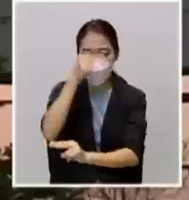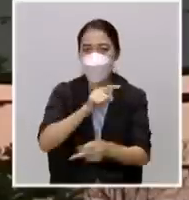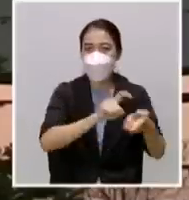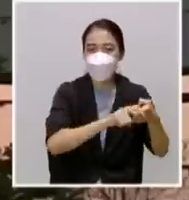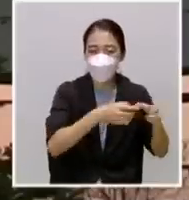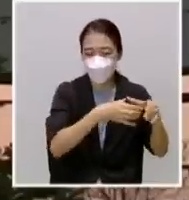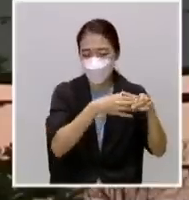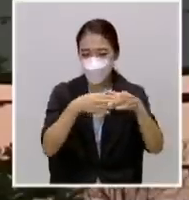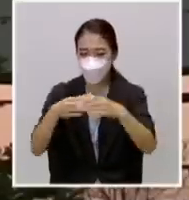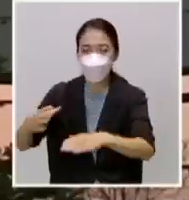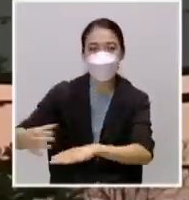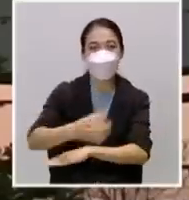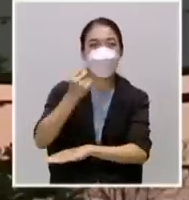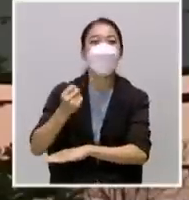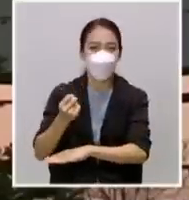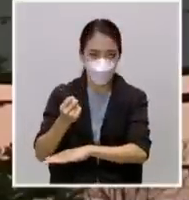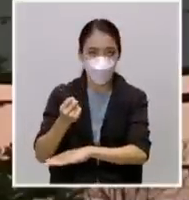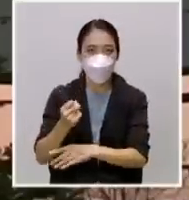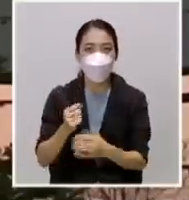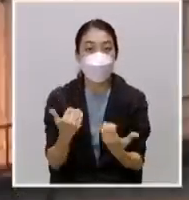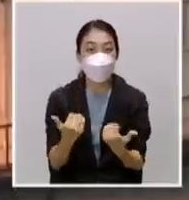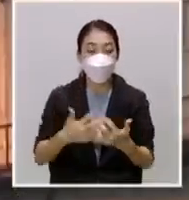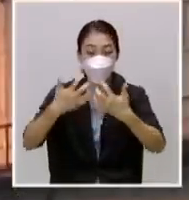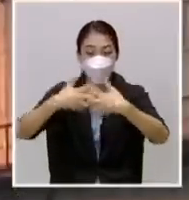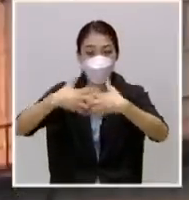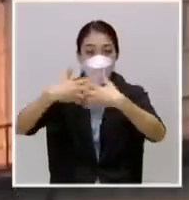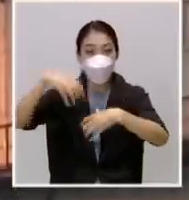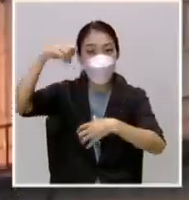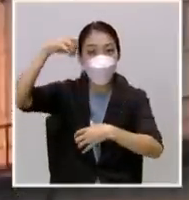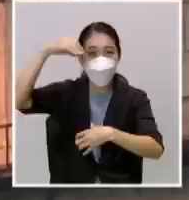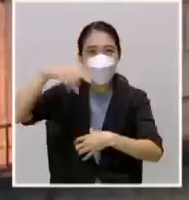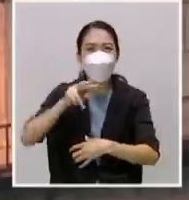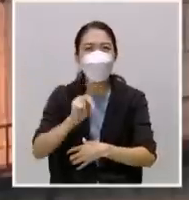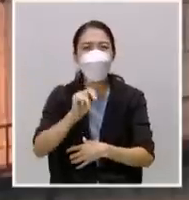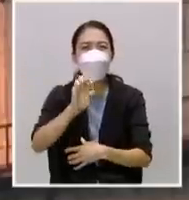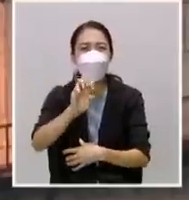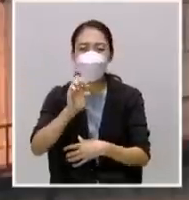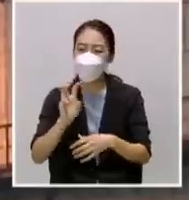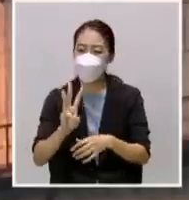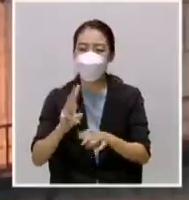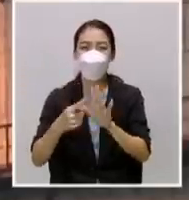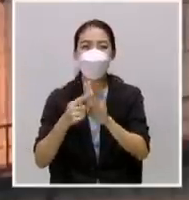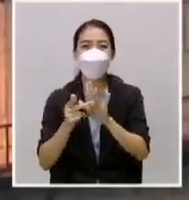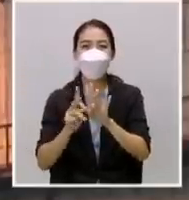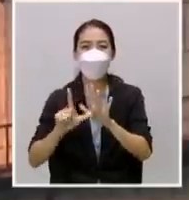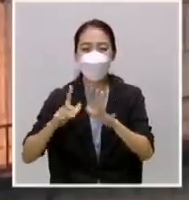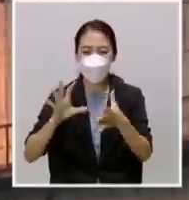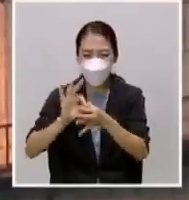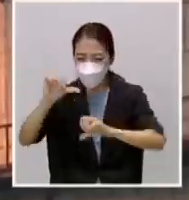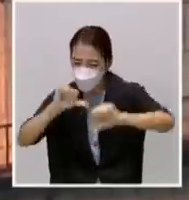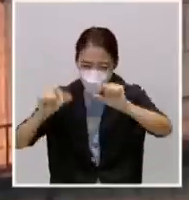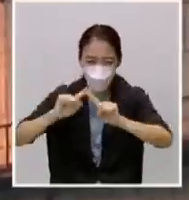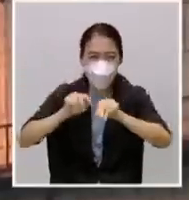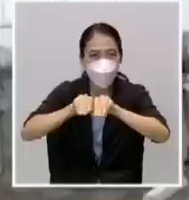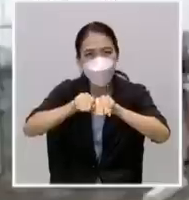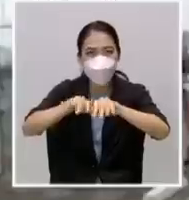ไว้ได้โดยโรงไฟฟ้านิวเคลียร์เชอร์โนบิลแม้ว่าจะร้างไปแล้วหลังเกิดอุบัติเหตุนิวเคลียร์รั่วครั้งใหญ่ที่สุ